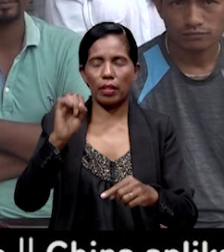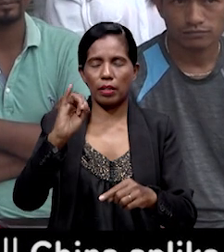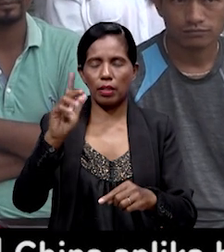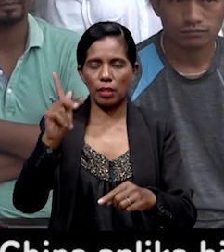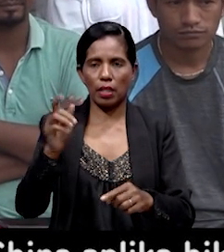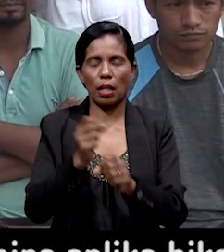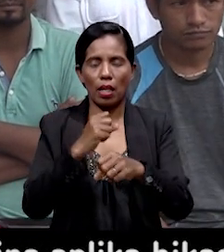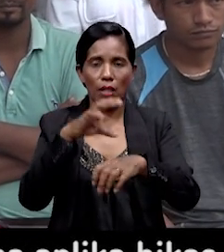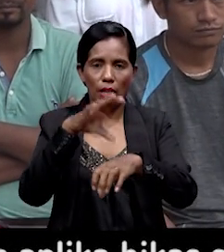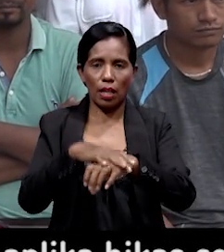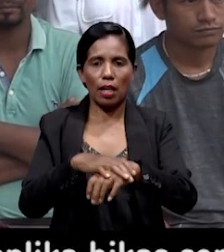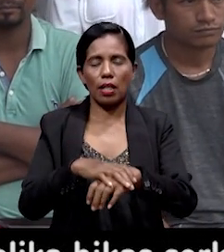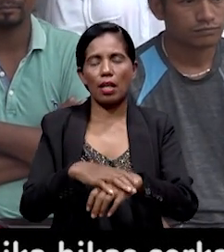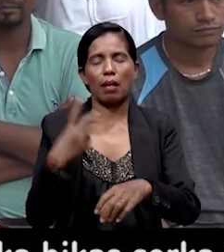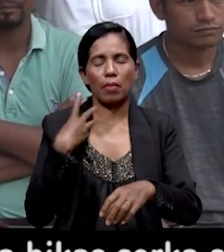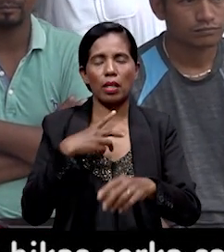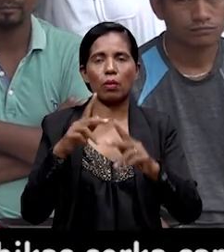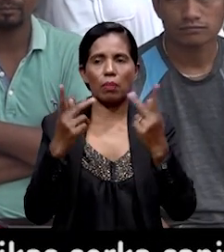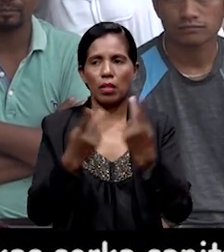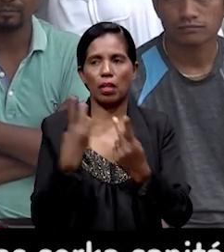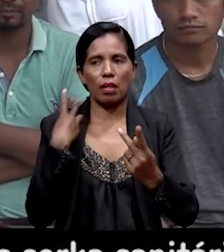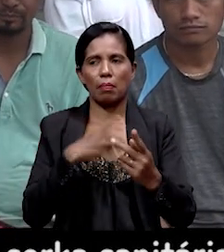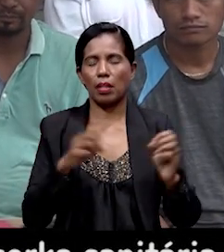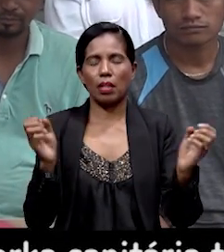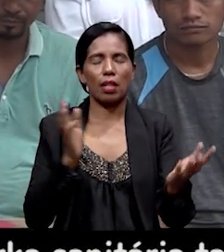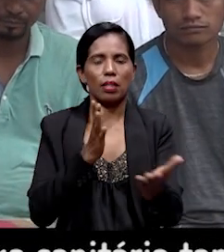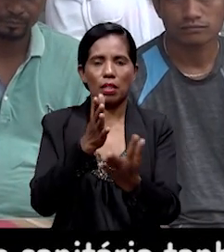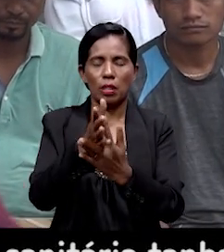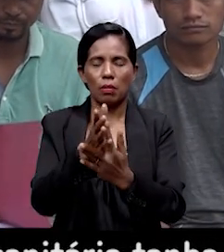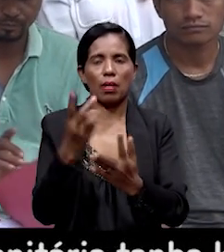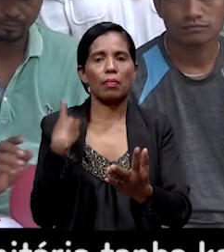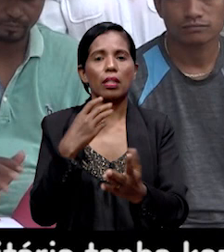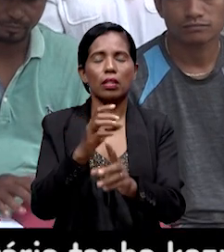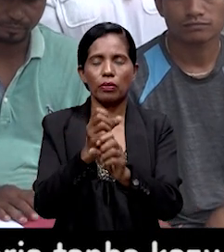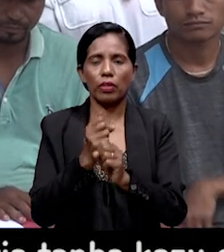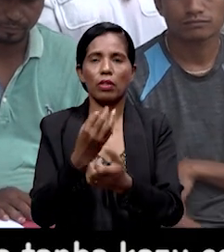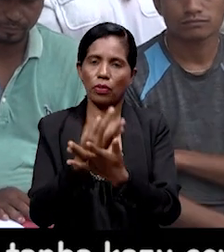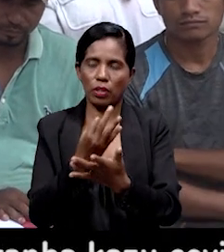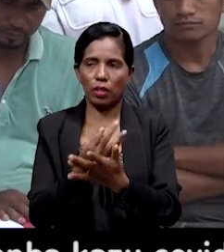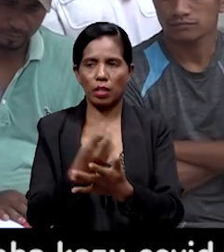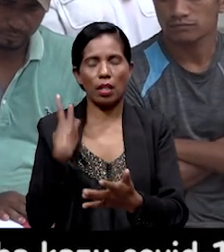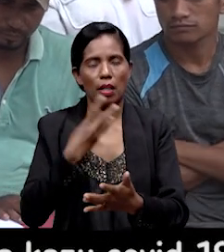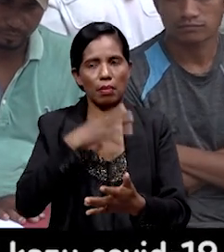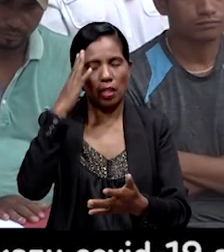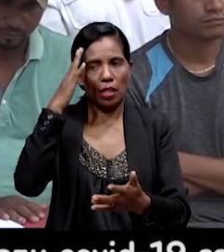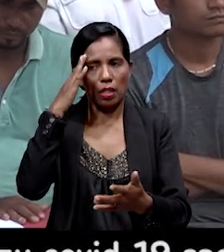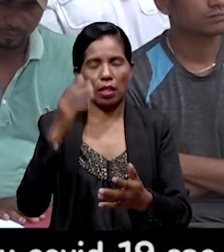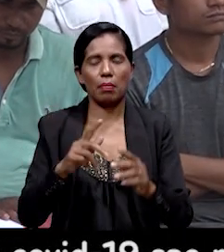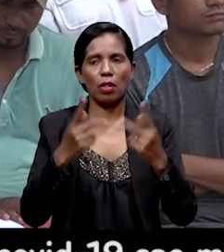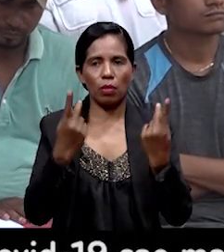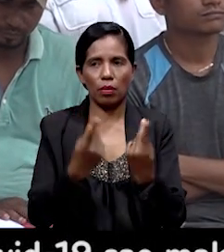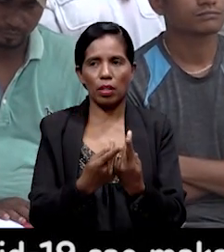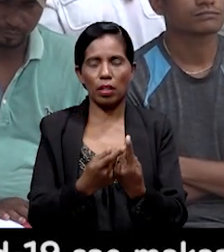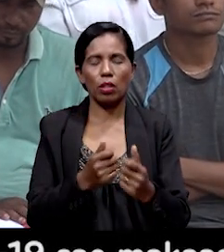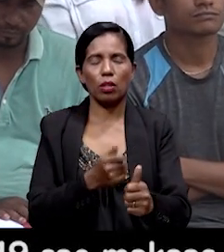kompanya ate agora ami la ase suba ami nya salario. Tamba durante ne mos ami atene katak ami ya kompanya